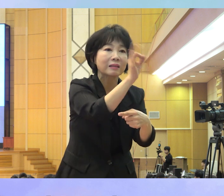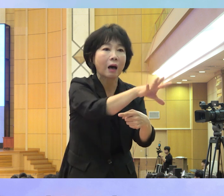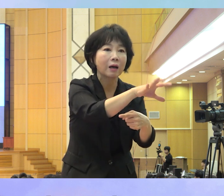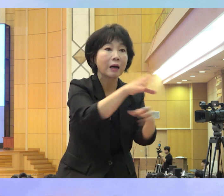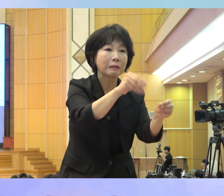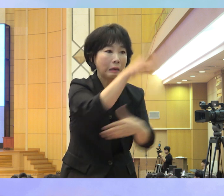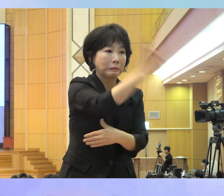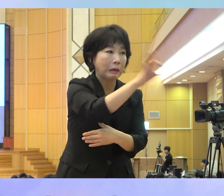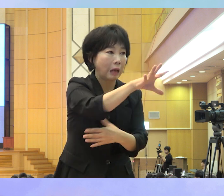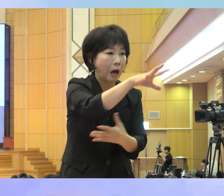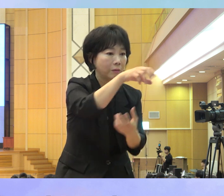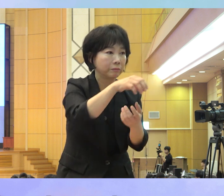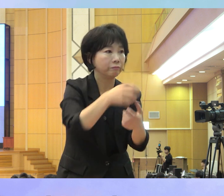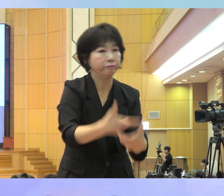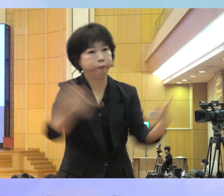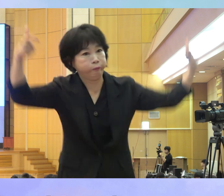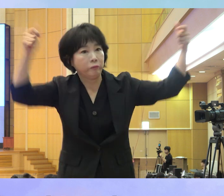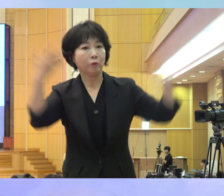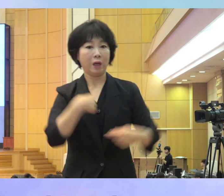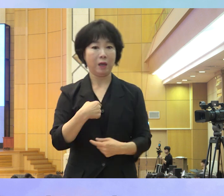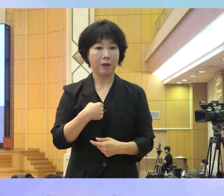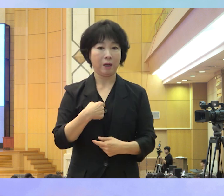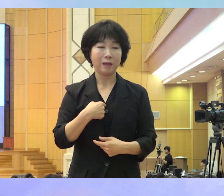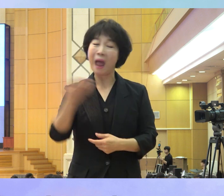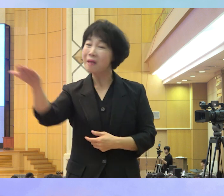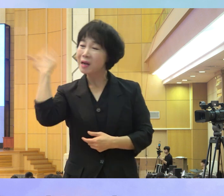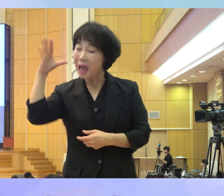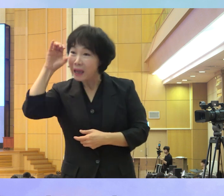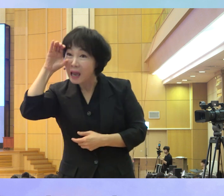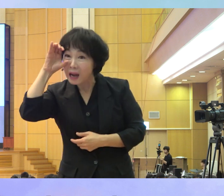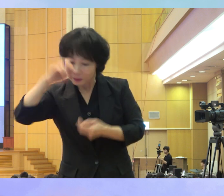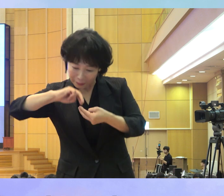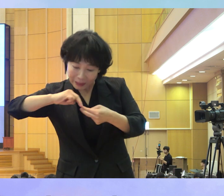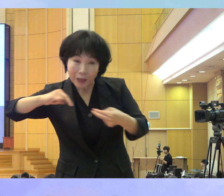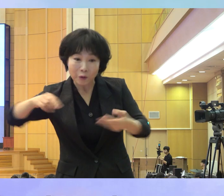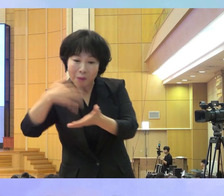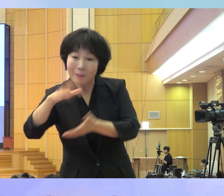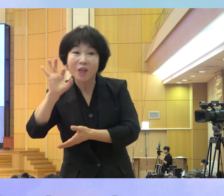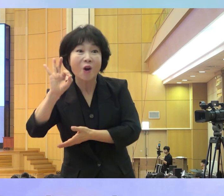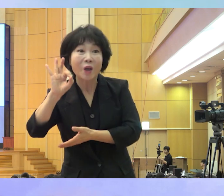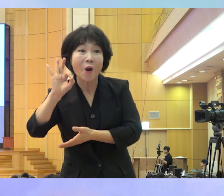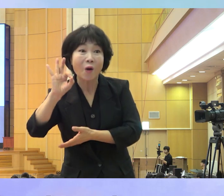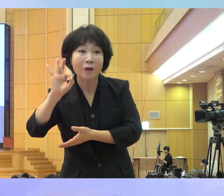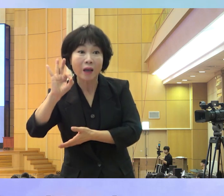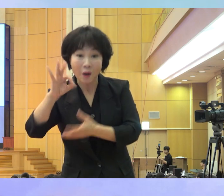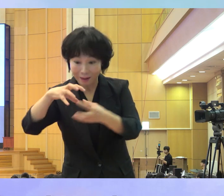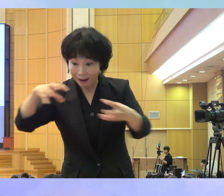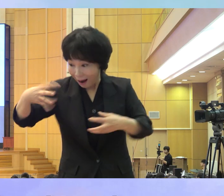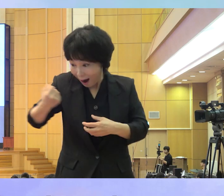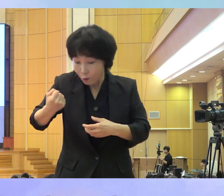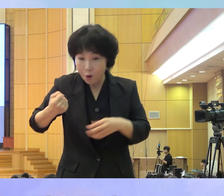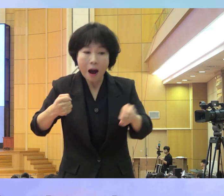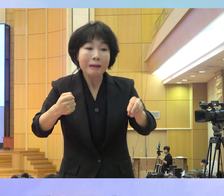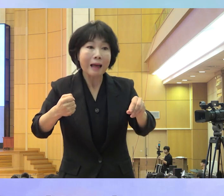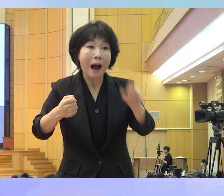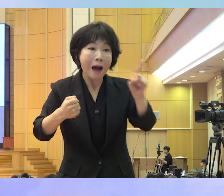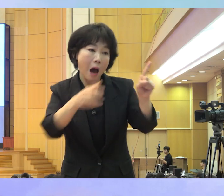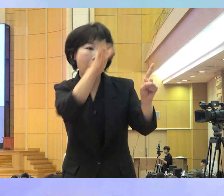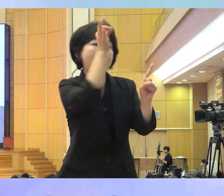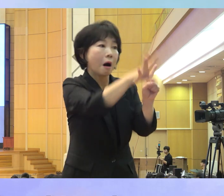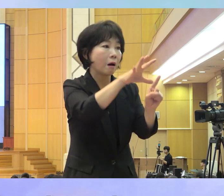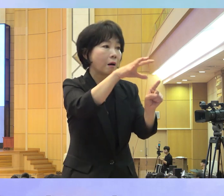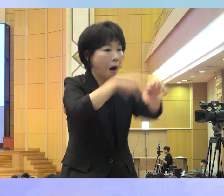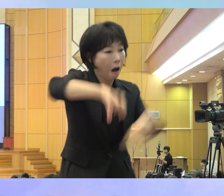그렇게 계란 한 줄 정도면 땅 한 평 살 정도의 시대였었어요.